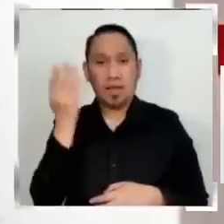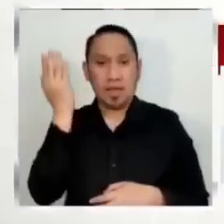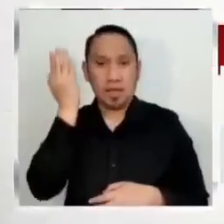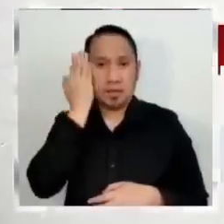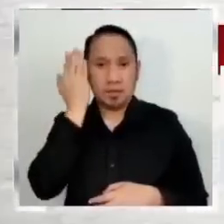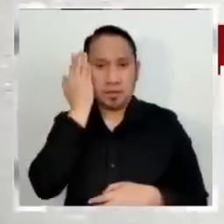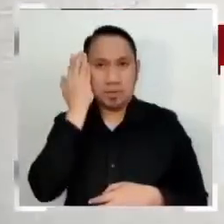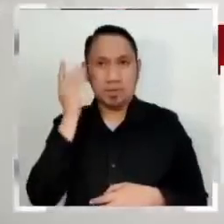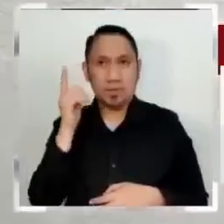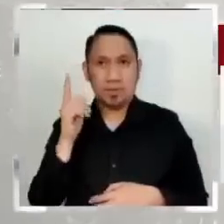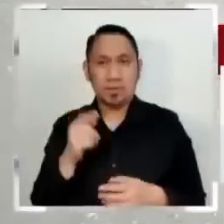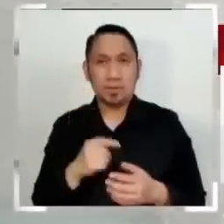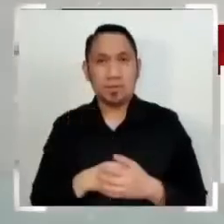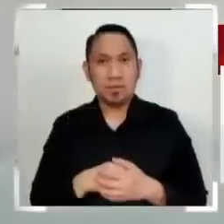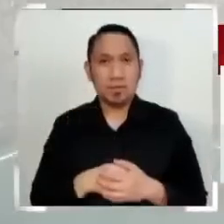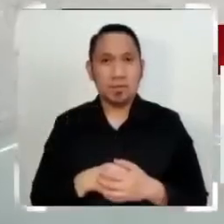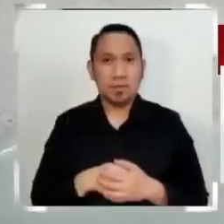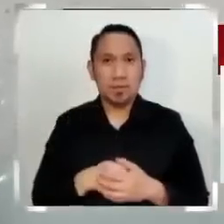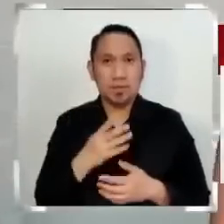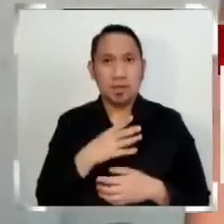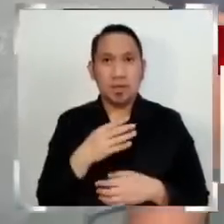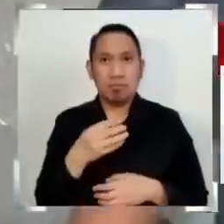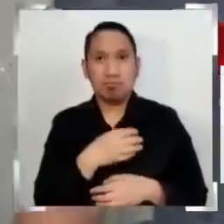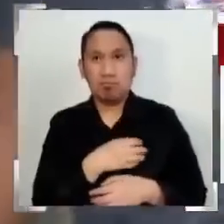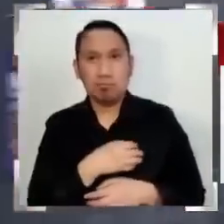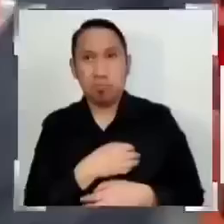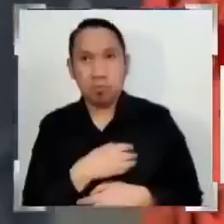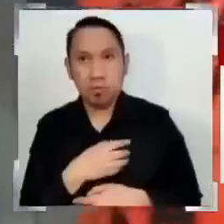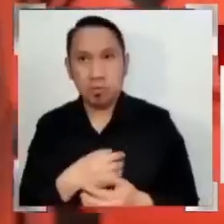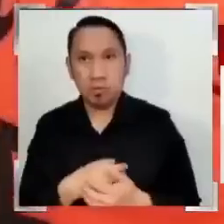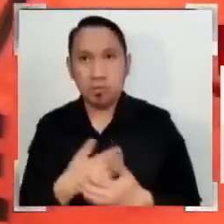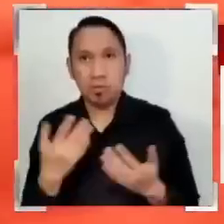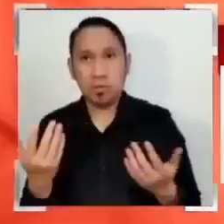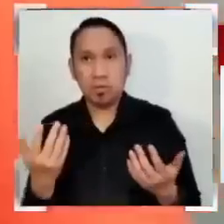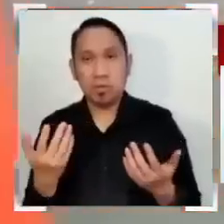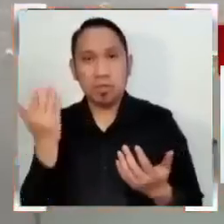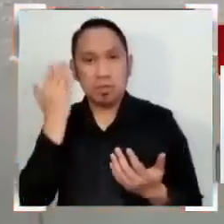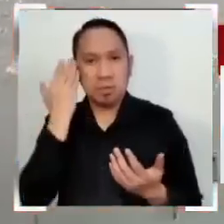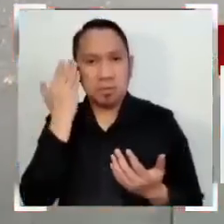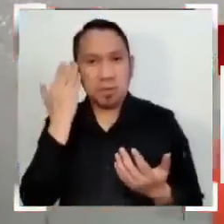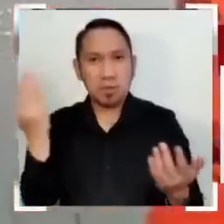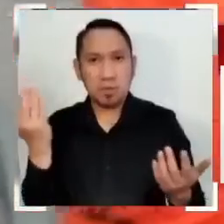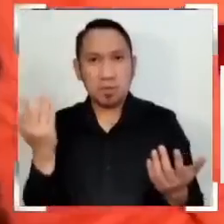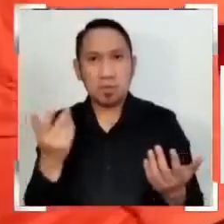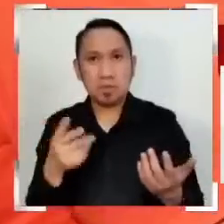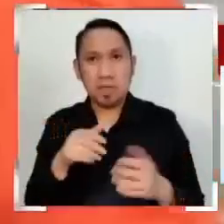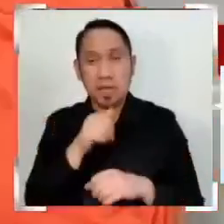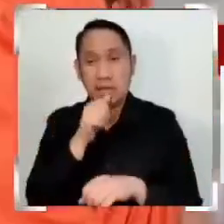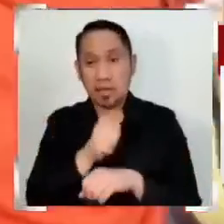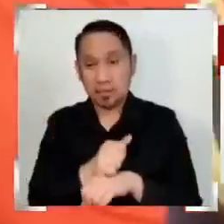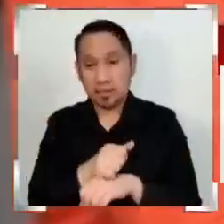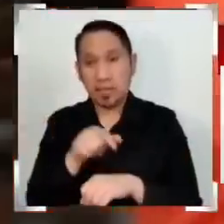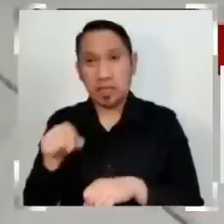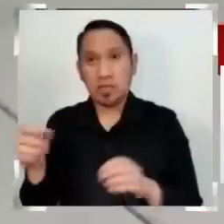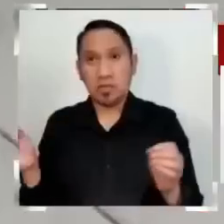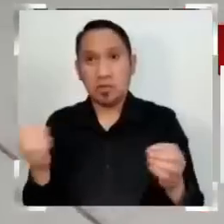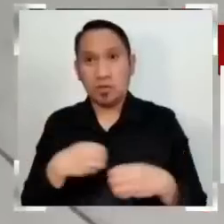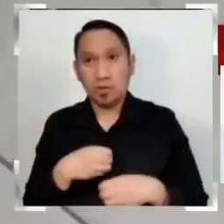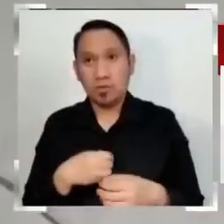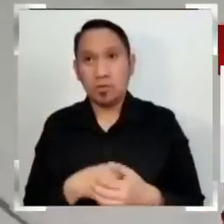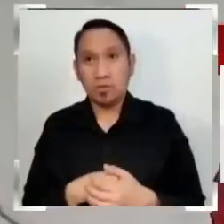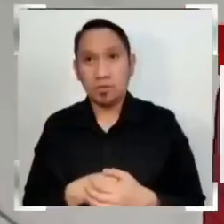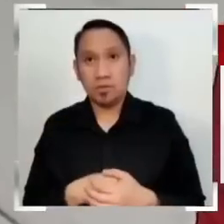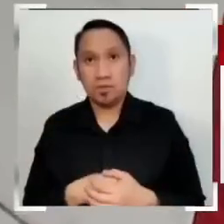personal si Castellano at kalibi na si Edita De Jesus. Nagpapanggap daw silang naka-assign sa opisina ni NCRPO Chief Alan Ocobo